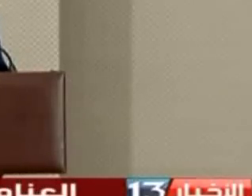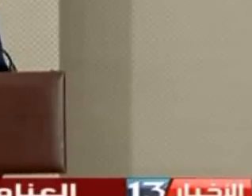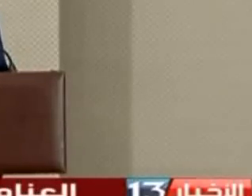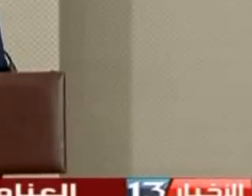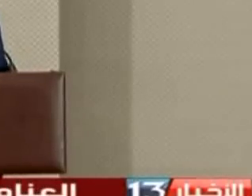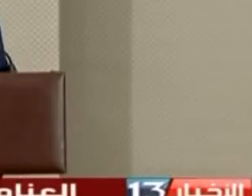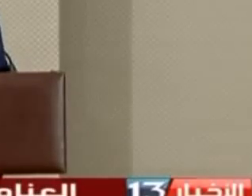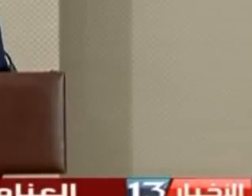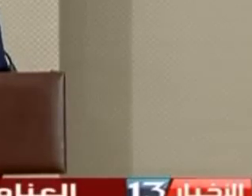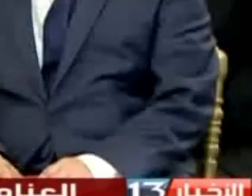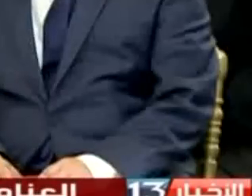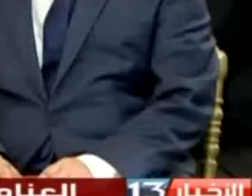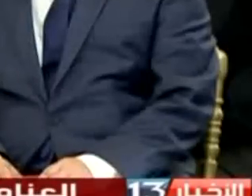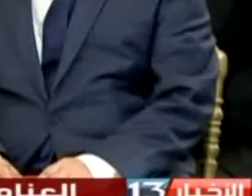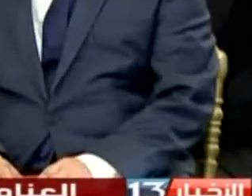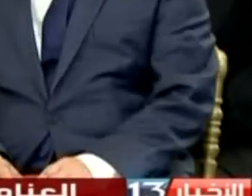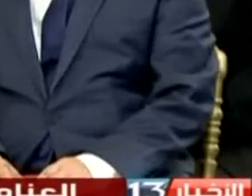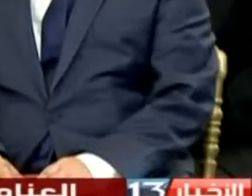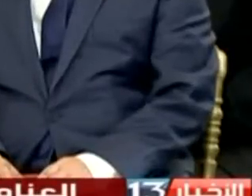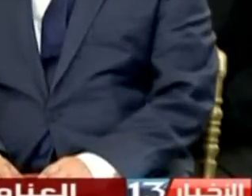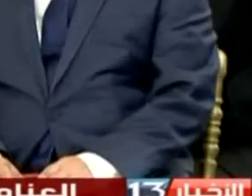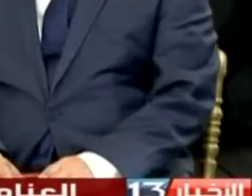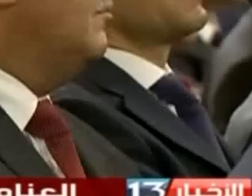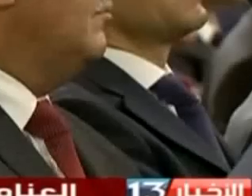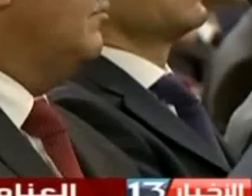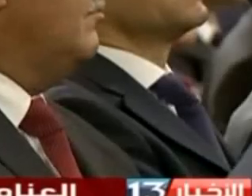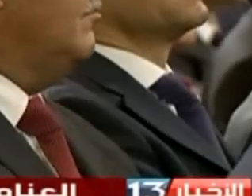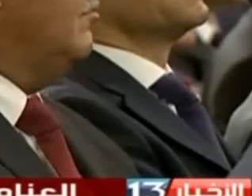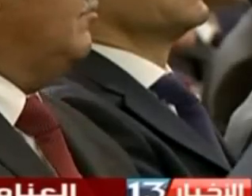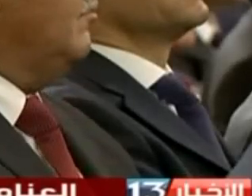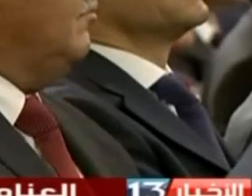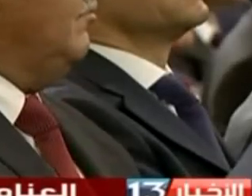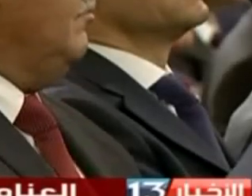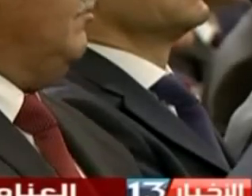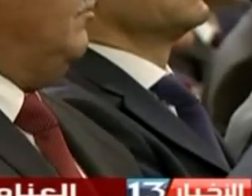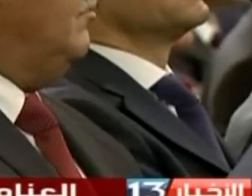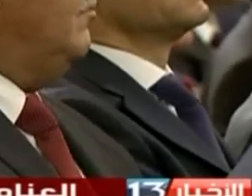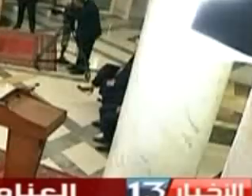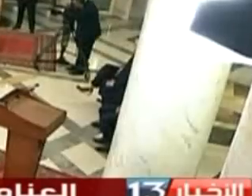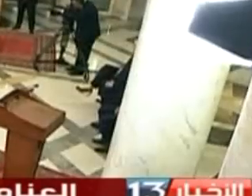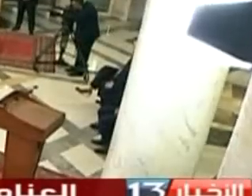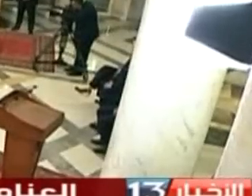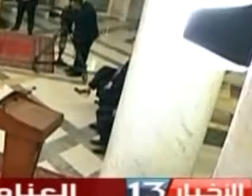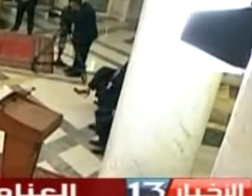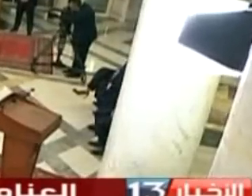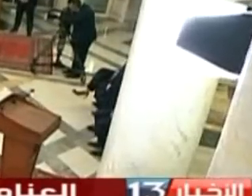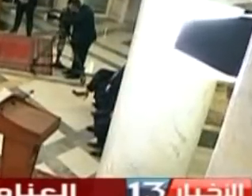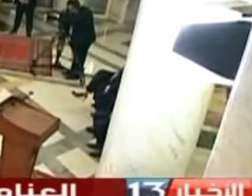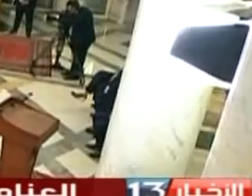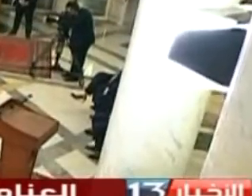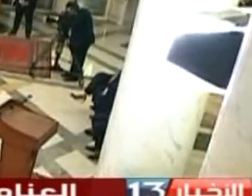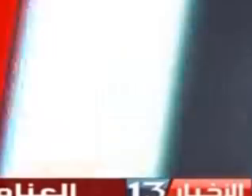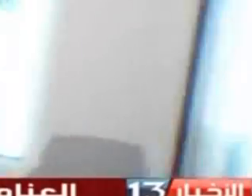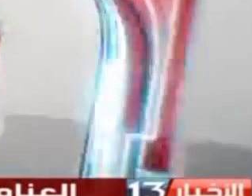تونس تجدد التأكيد على سلامة مواقفها الدبلوماسية واعتدالها خاصة في الأزمة الخليجية الحالية.